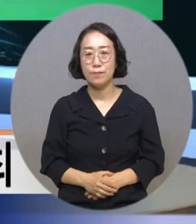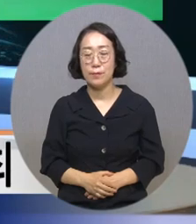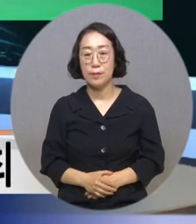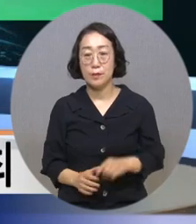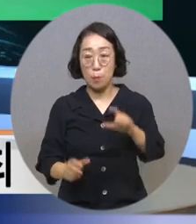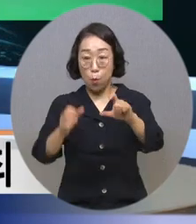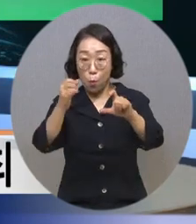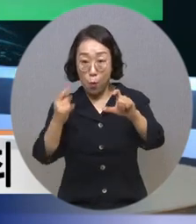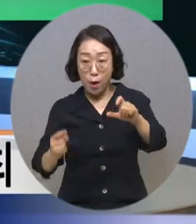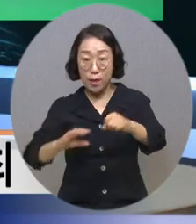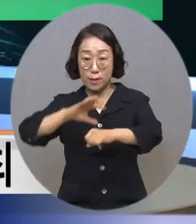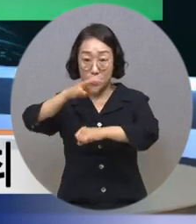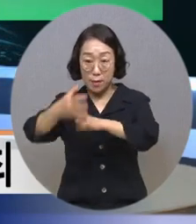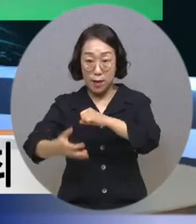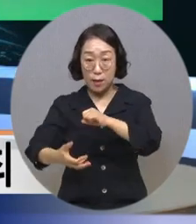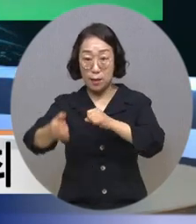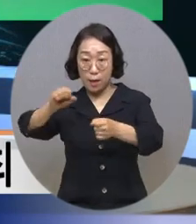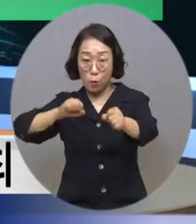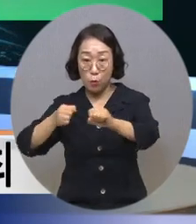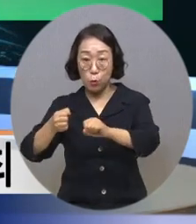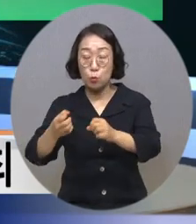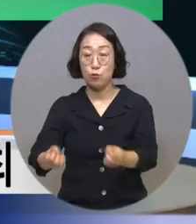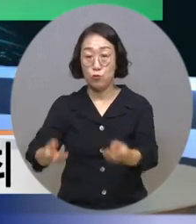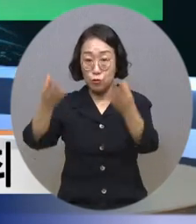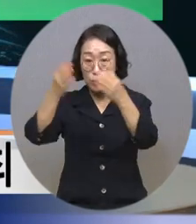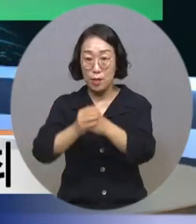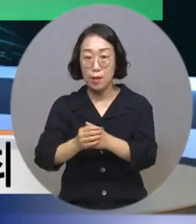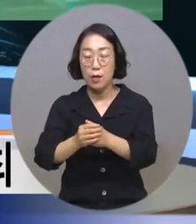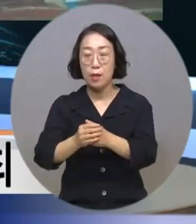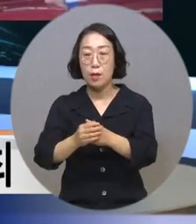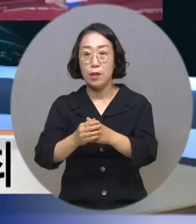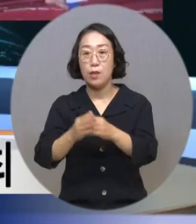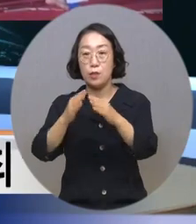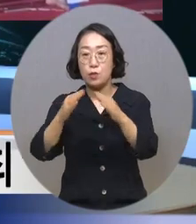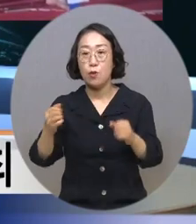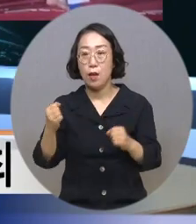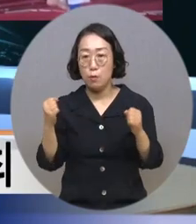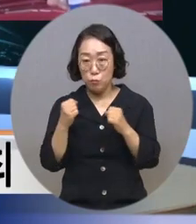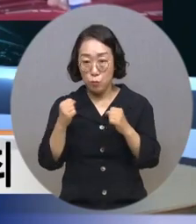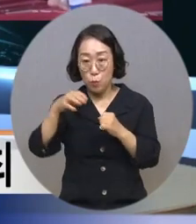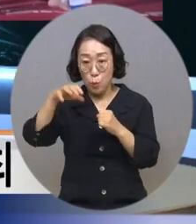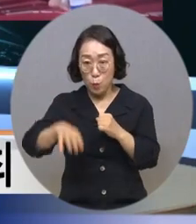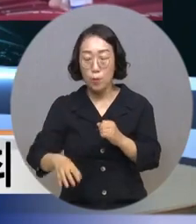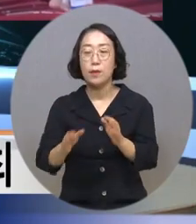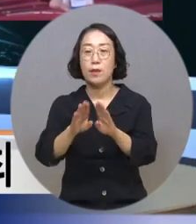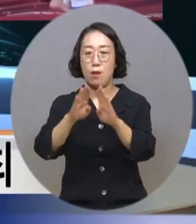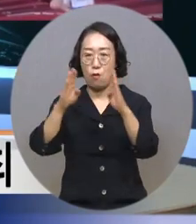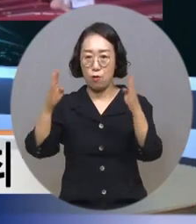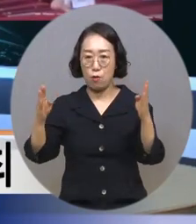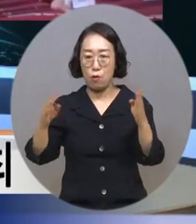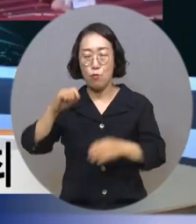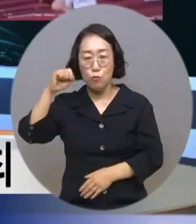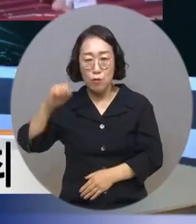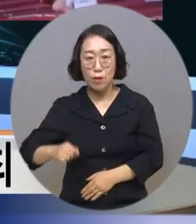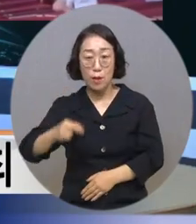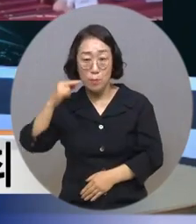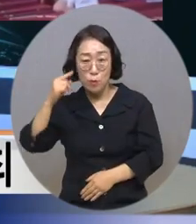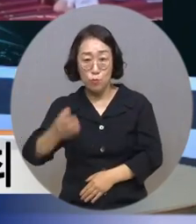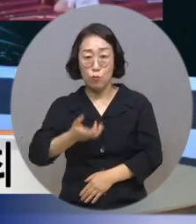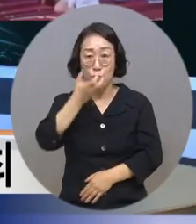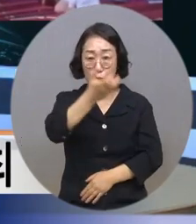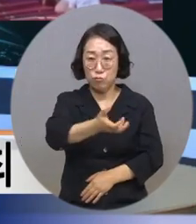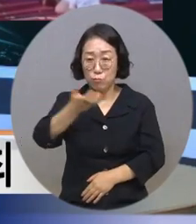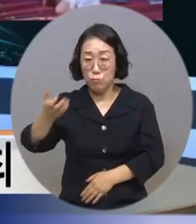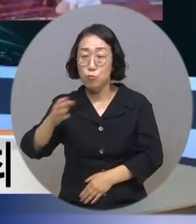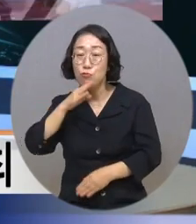제15회 세계 태권도 문화 엑스포가 태권도의 고장 전라북도 무주에서 개최됐습니다. 우크라이나와 미국으로 망명한